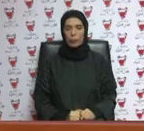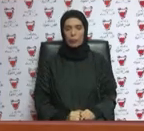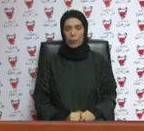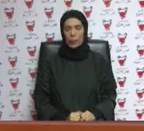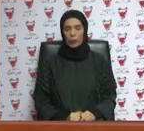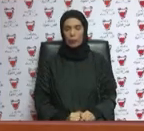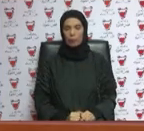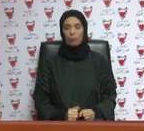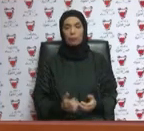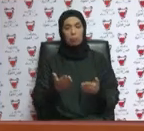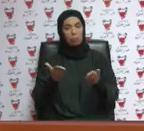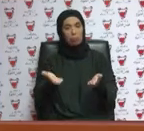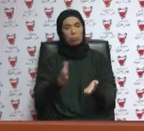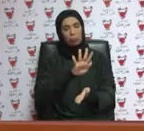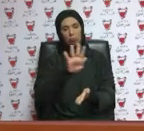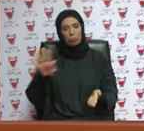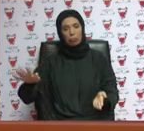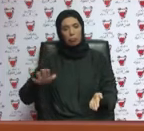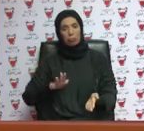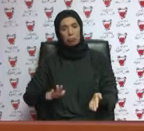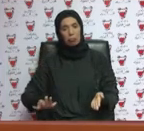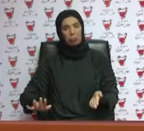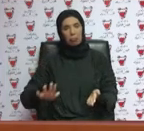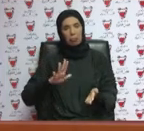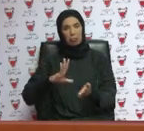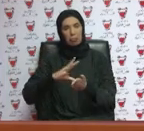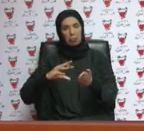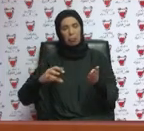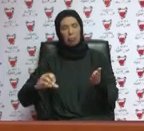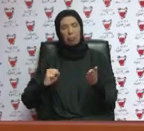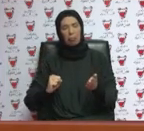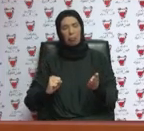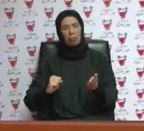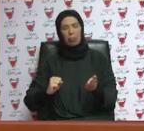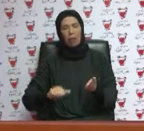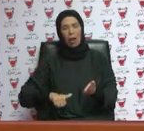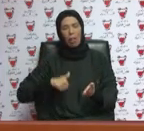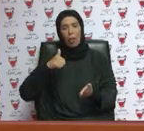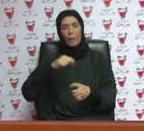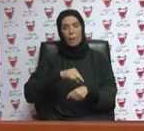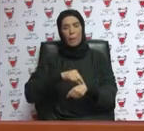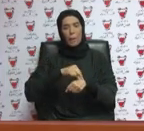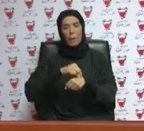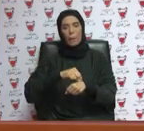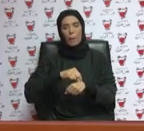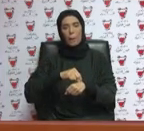حيث قدم شعب البحرين نموذجا حضاريا للضمير والإنسانية